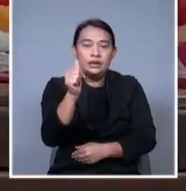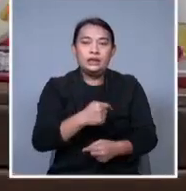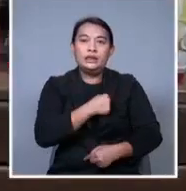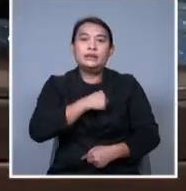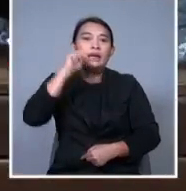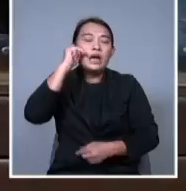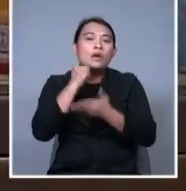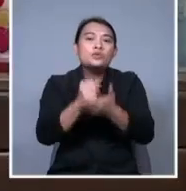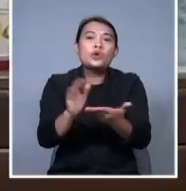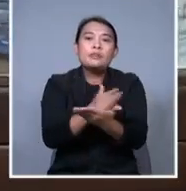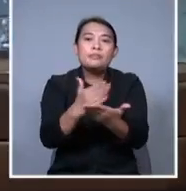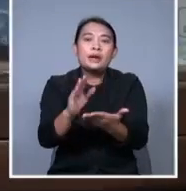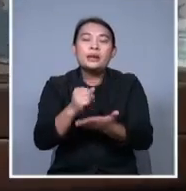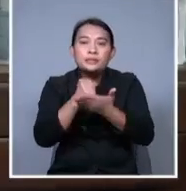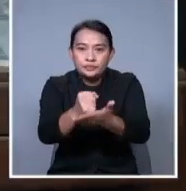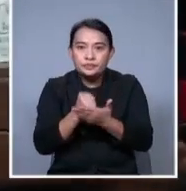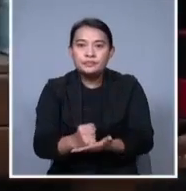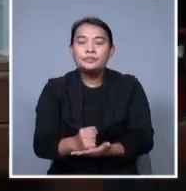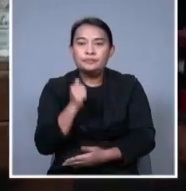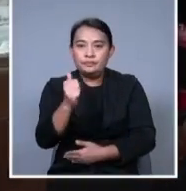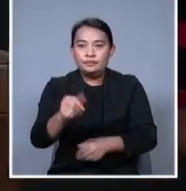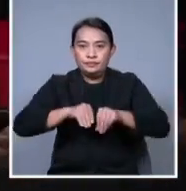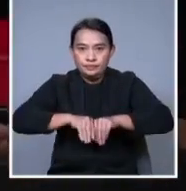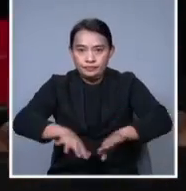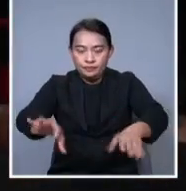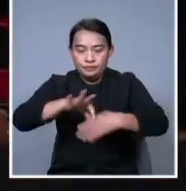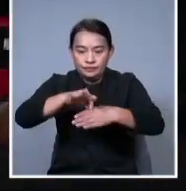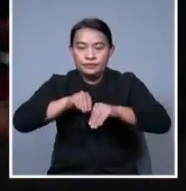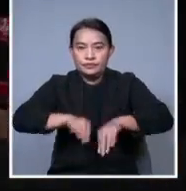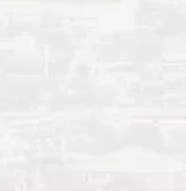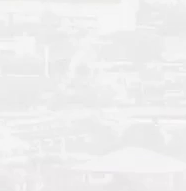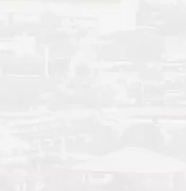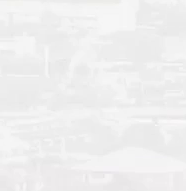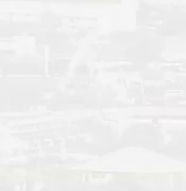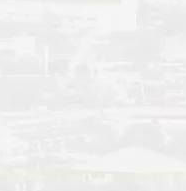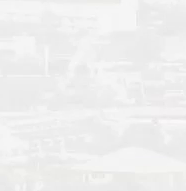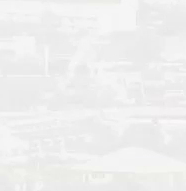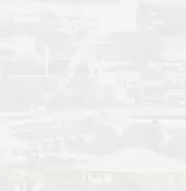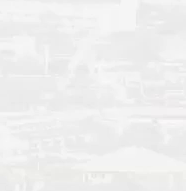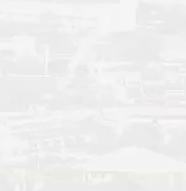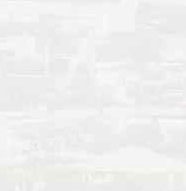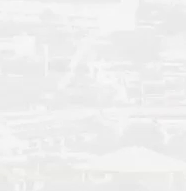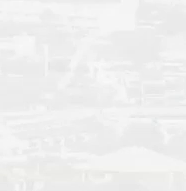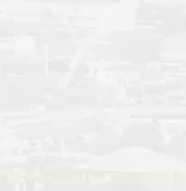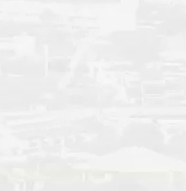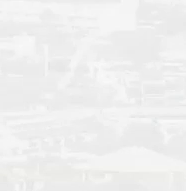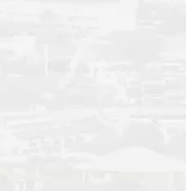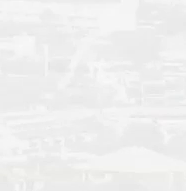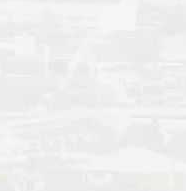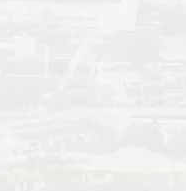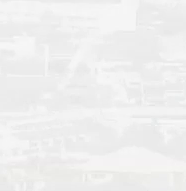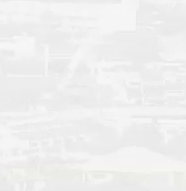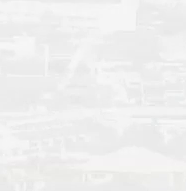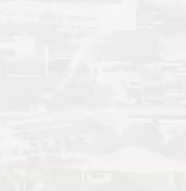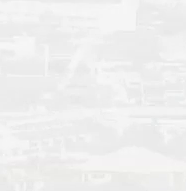ซึ่งกันและกันนั่นเองนะครับก็เป็นภาพดีๆที่ต้องนำมาแชร์กันต่อแล้วครับ ส่วนกลุ่ม ขอบคุณที่ติดตาม KNN ช่อง16นะครับ